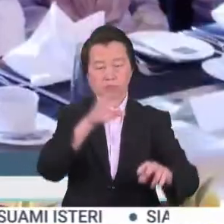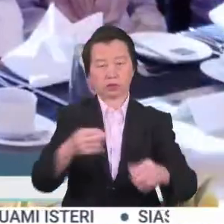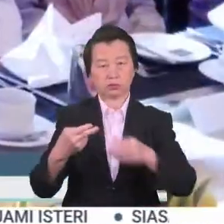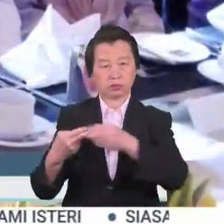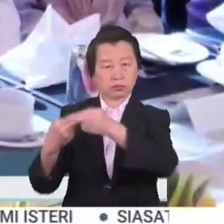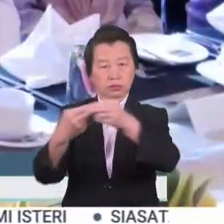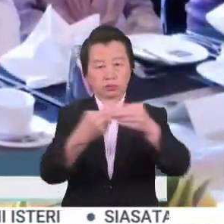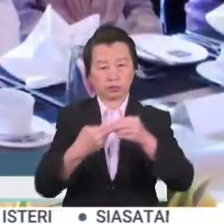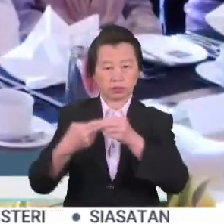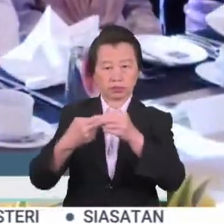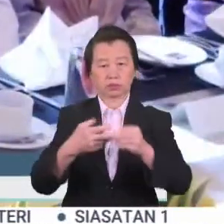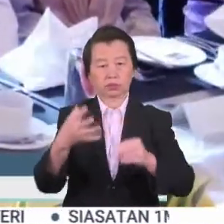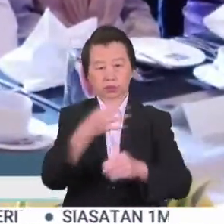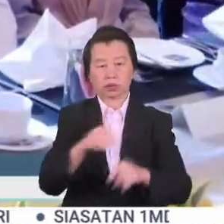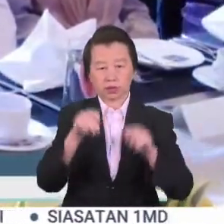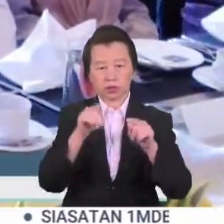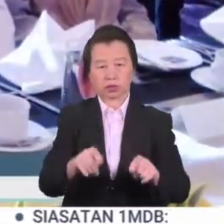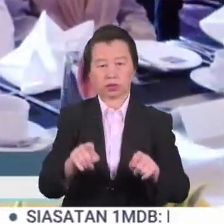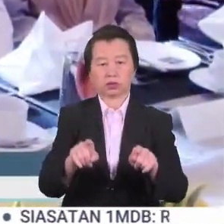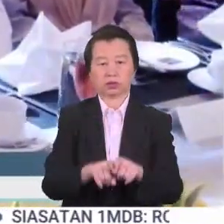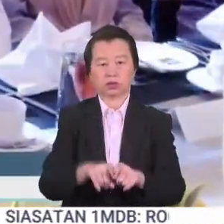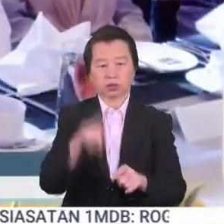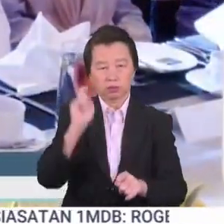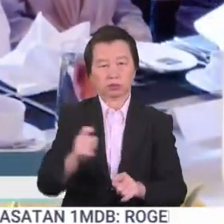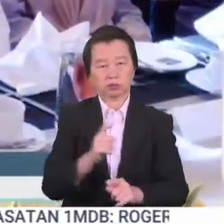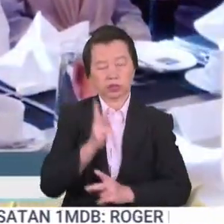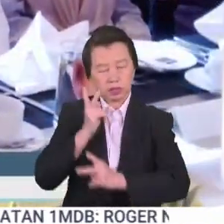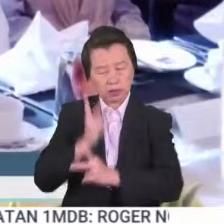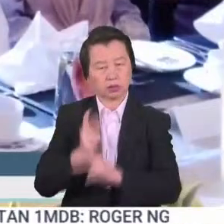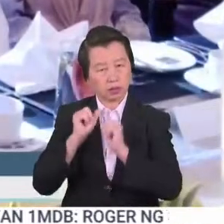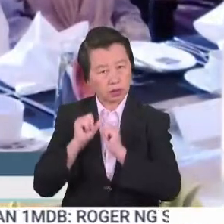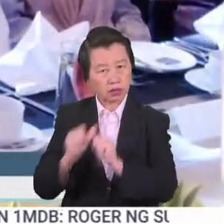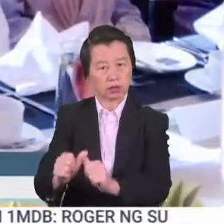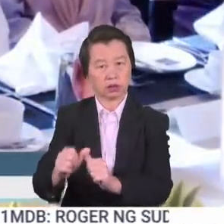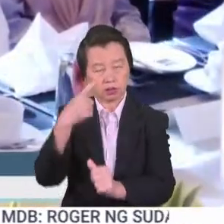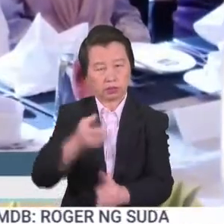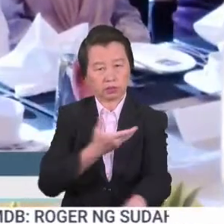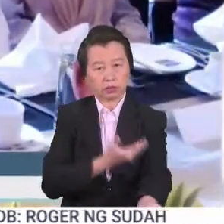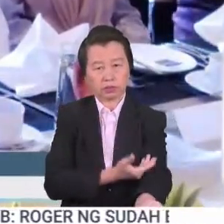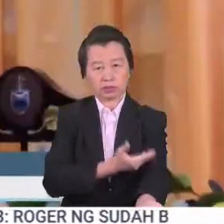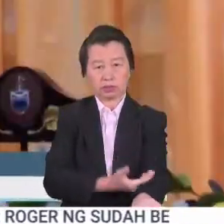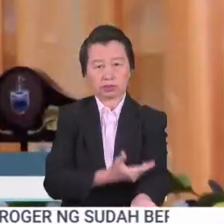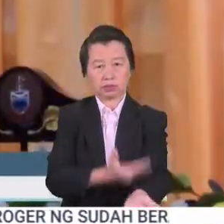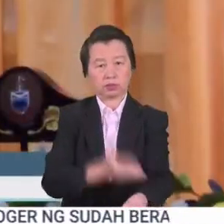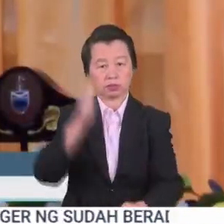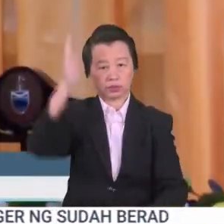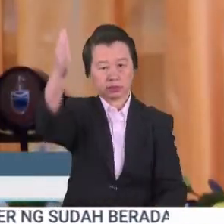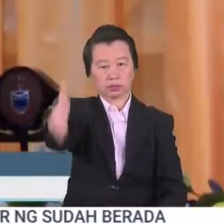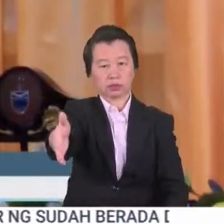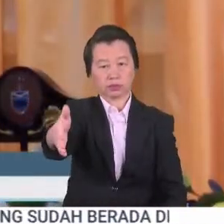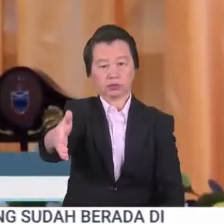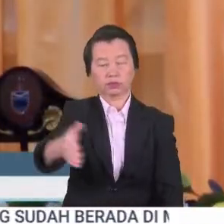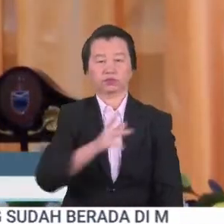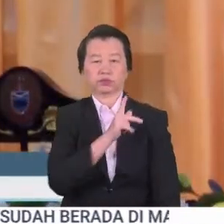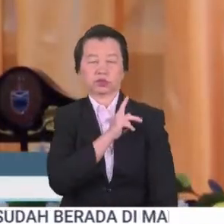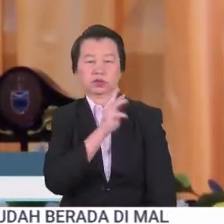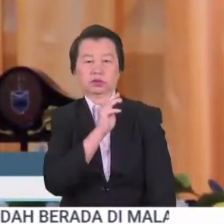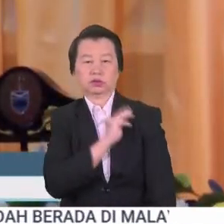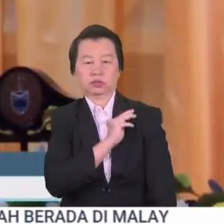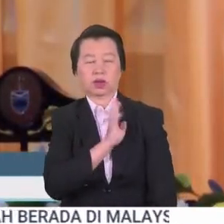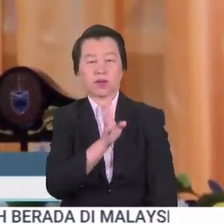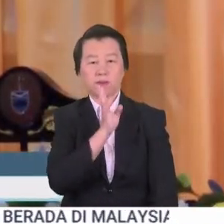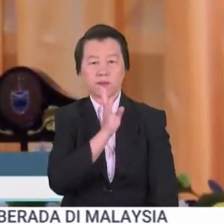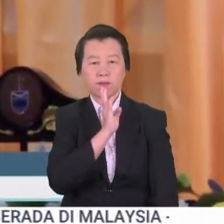perpaduan tetapi ia adalah Khazanah yang perl dikekalkan untuk generasi akan datang haji haji J